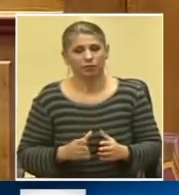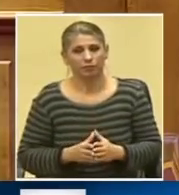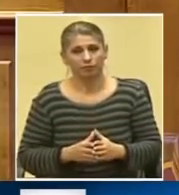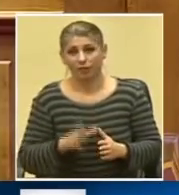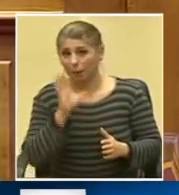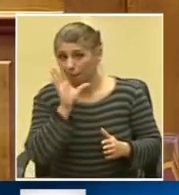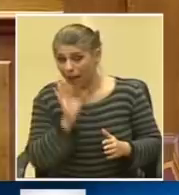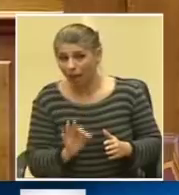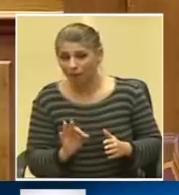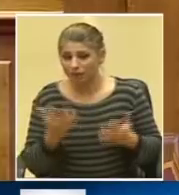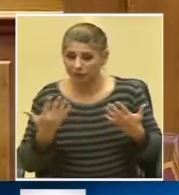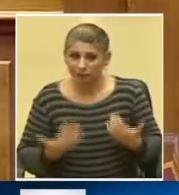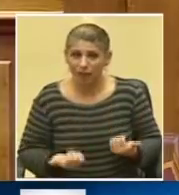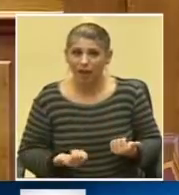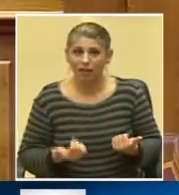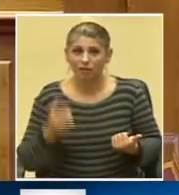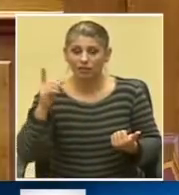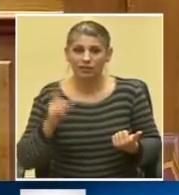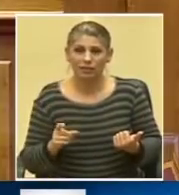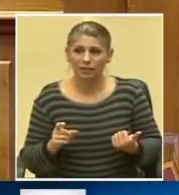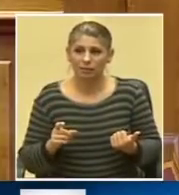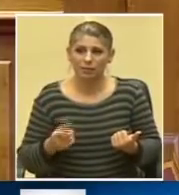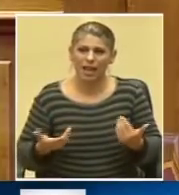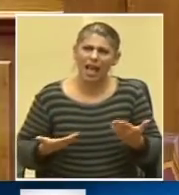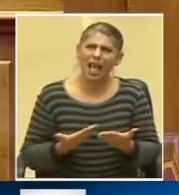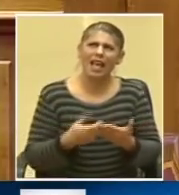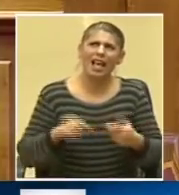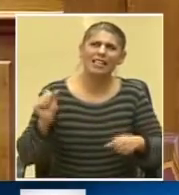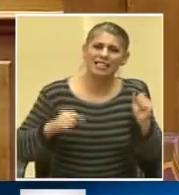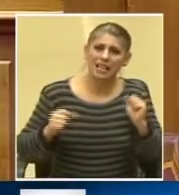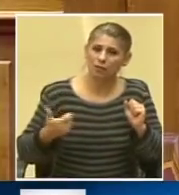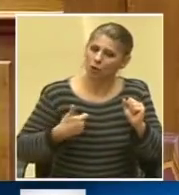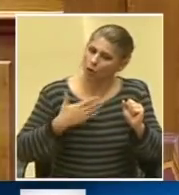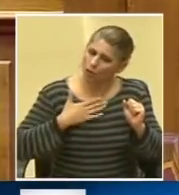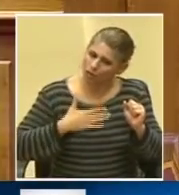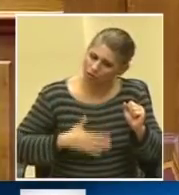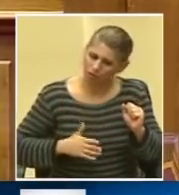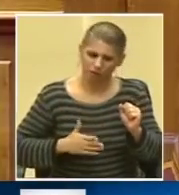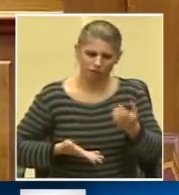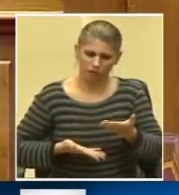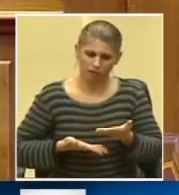πράγματι υπάρχουν ορισμένες ενστάσεις που εγώ θα ήθελα να συμβάλλω